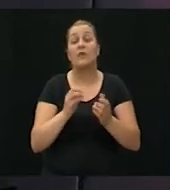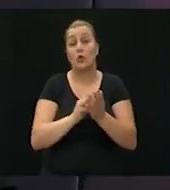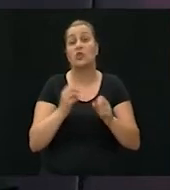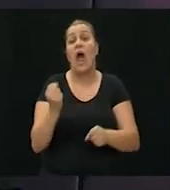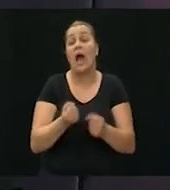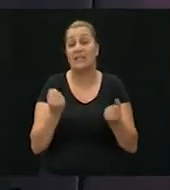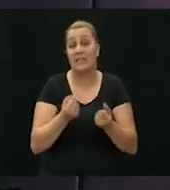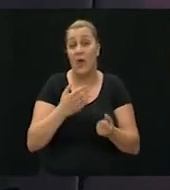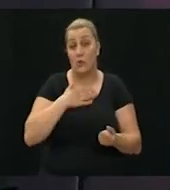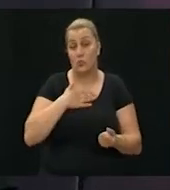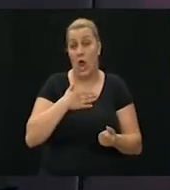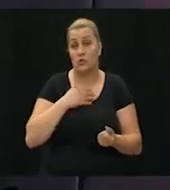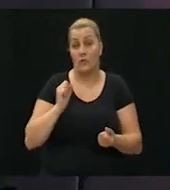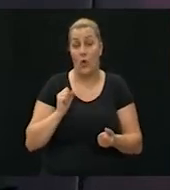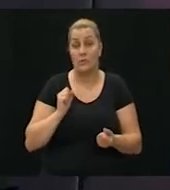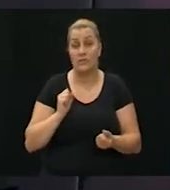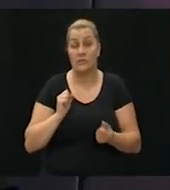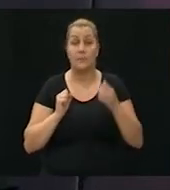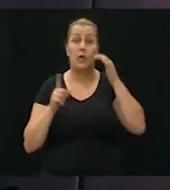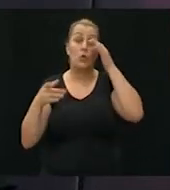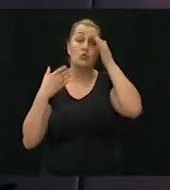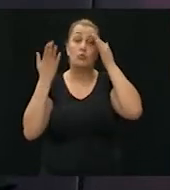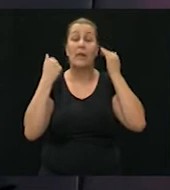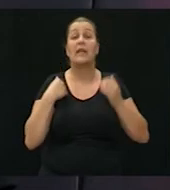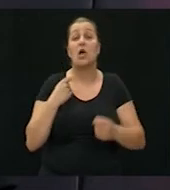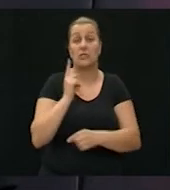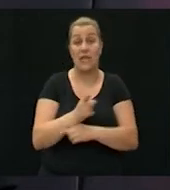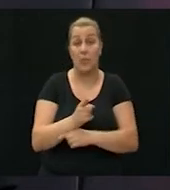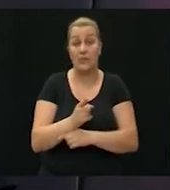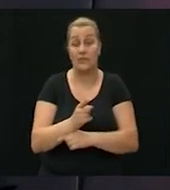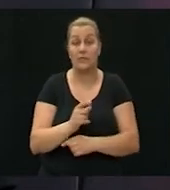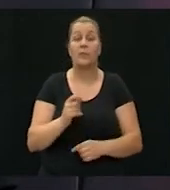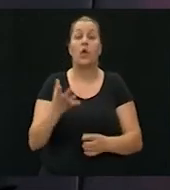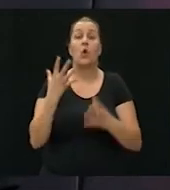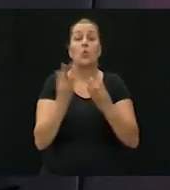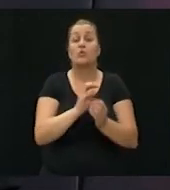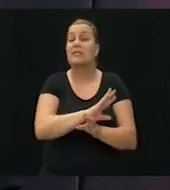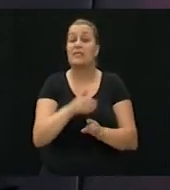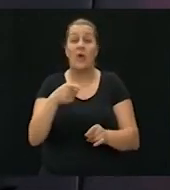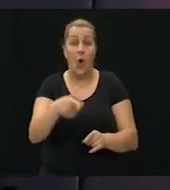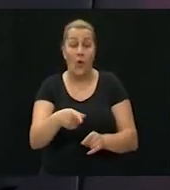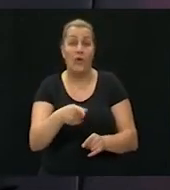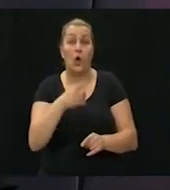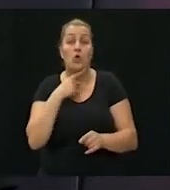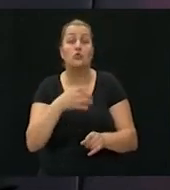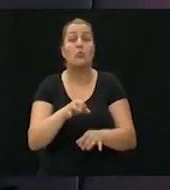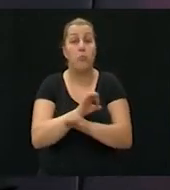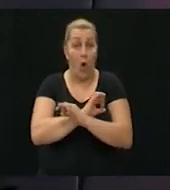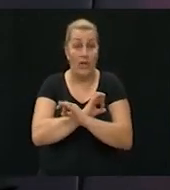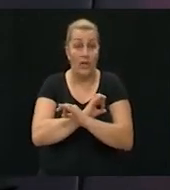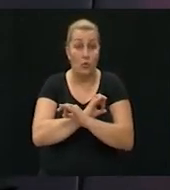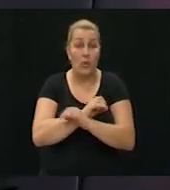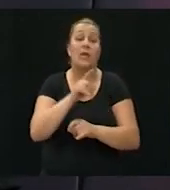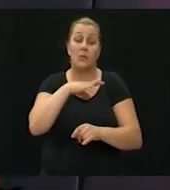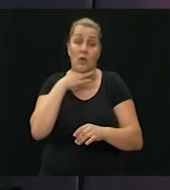vojsci. To su bili naši zapovjednici. Dalje, uz sve ove dečke koji su i poginili, bio je velik broj ranjeni. Bio